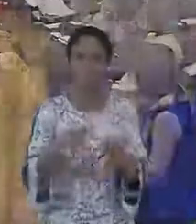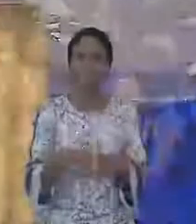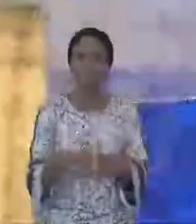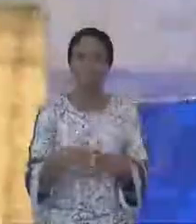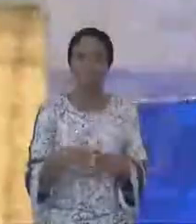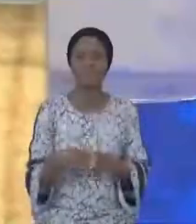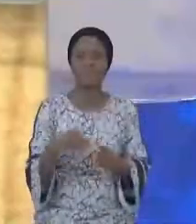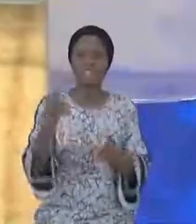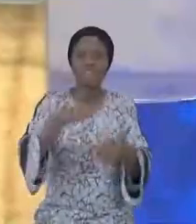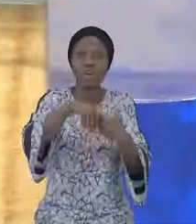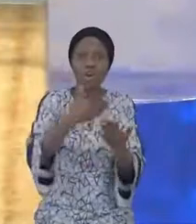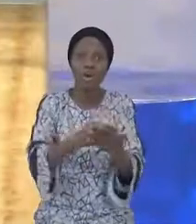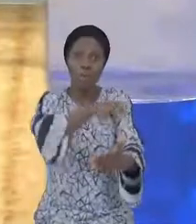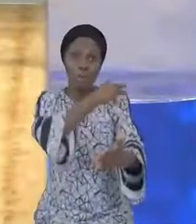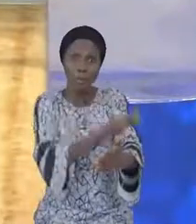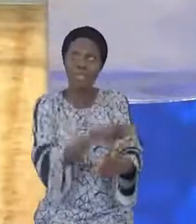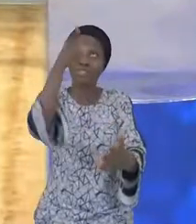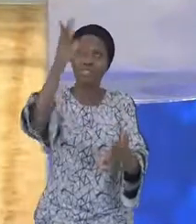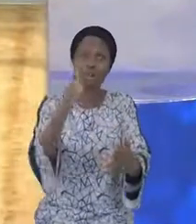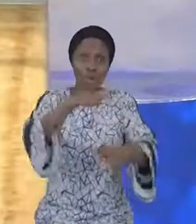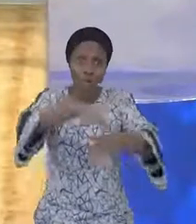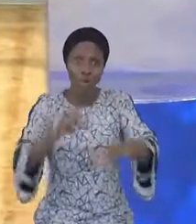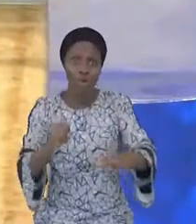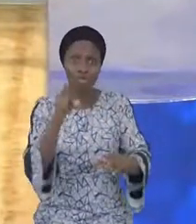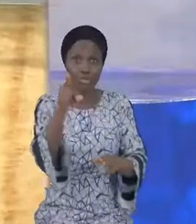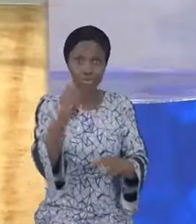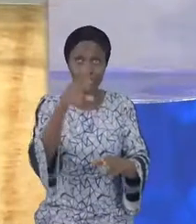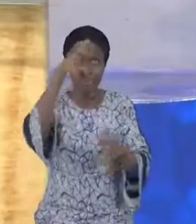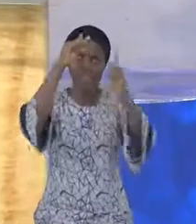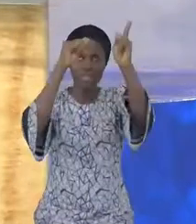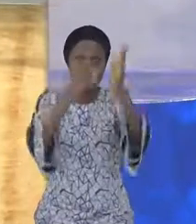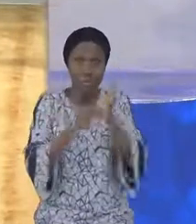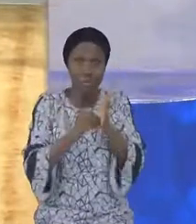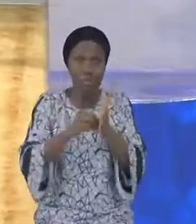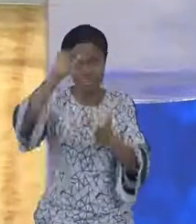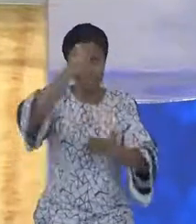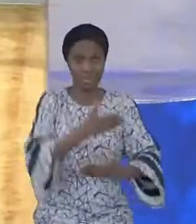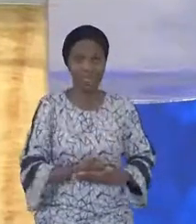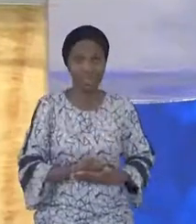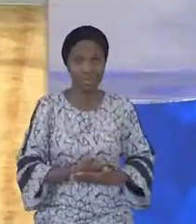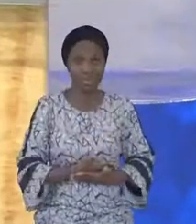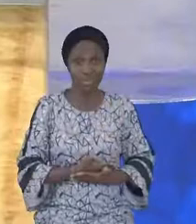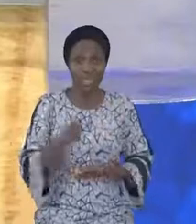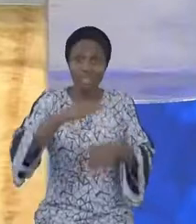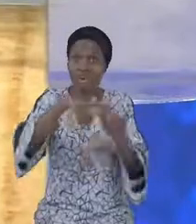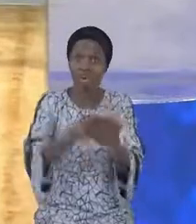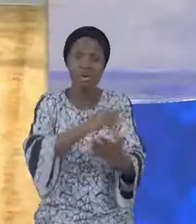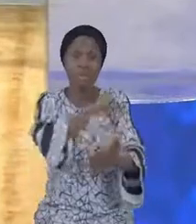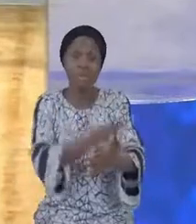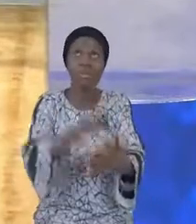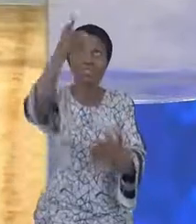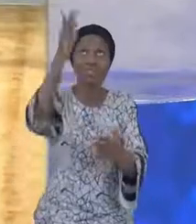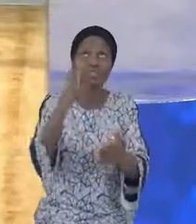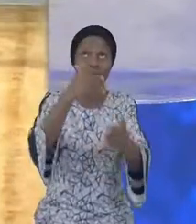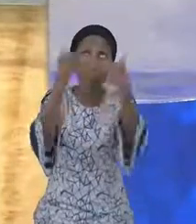Tout-Puissant. Le Tout-Puissant t'appelle son fils. Le Tout-Puissant Dieu au ciel